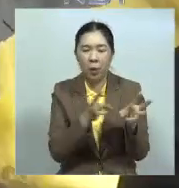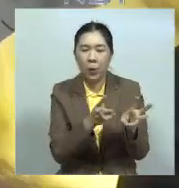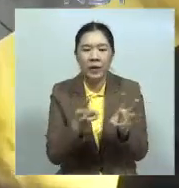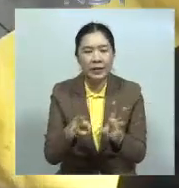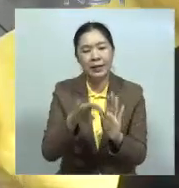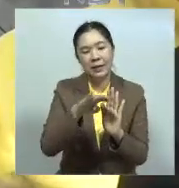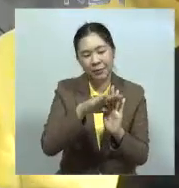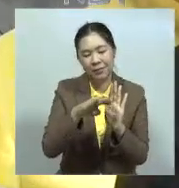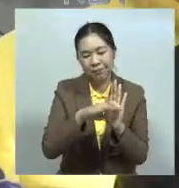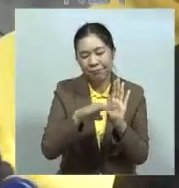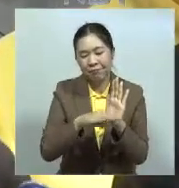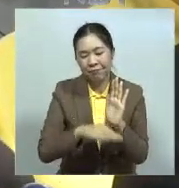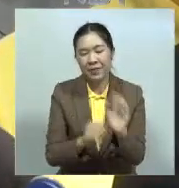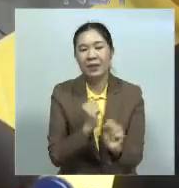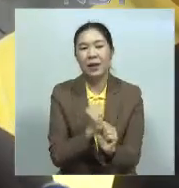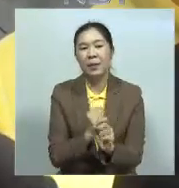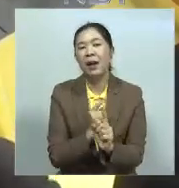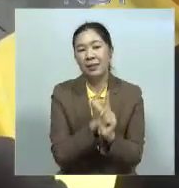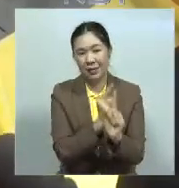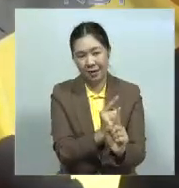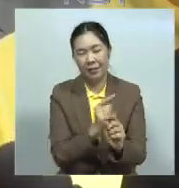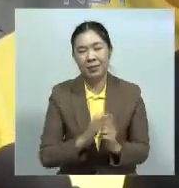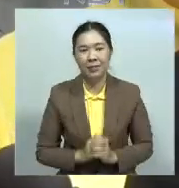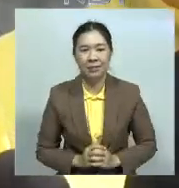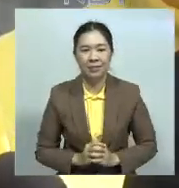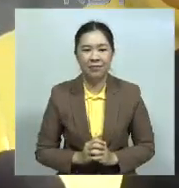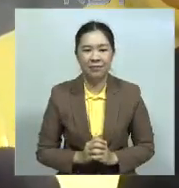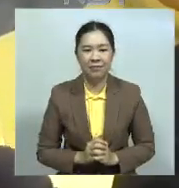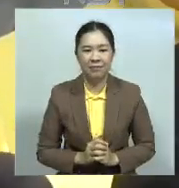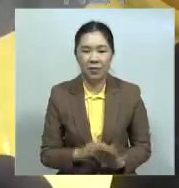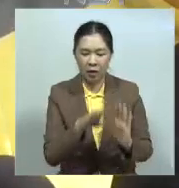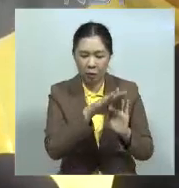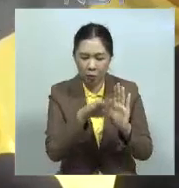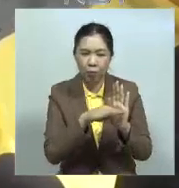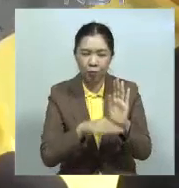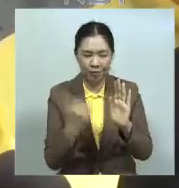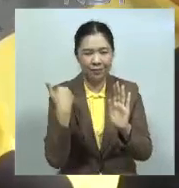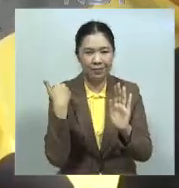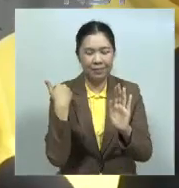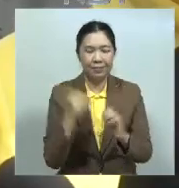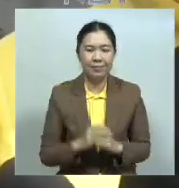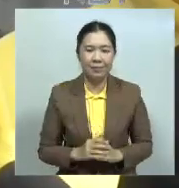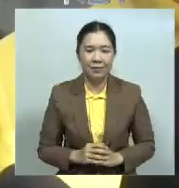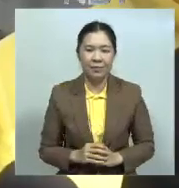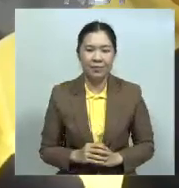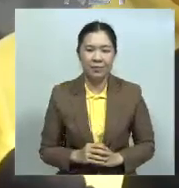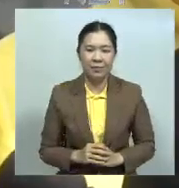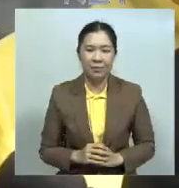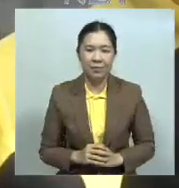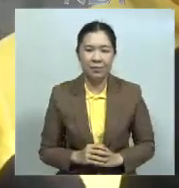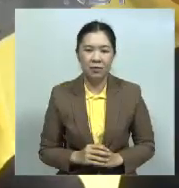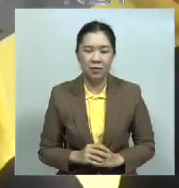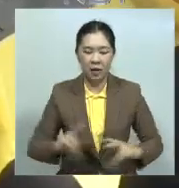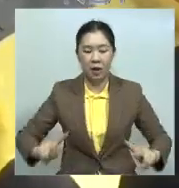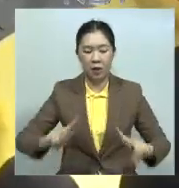ระบวนการฮะกระบวนการของการทำงานนะครับผมคิดว่ากระบวนการการทำงานมีขั้นตอนอยู่นะแล้วก็ต้องยอมรับว่ากระทรวงเก